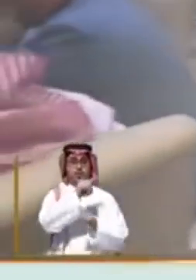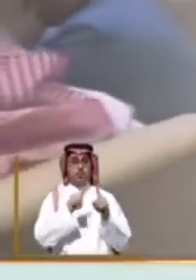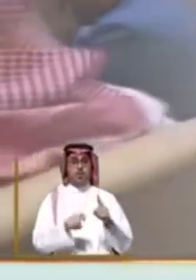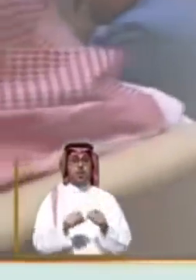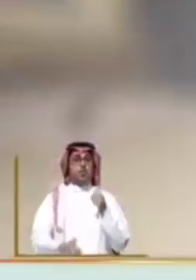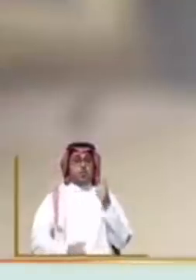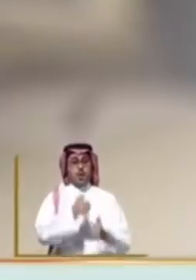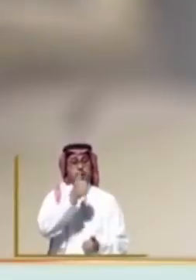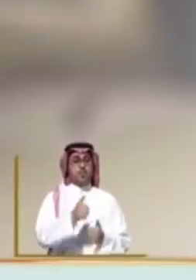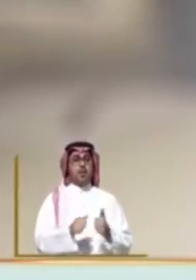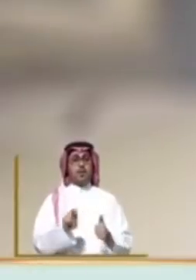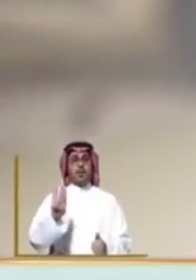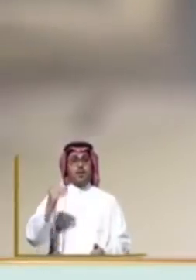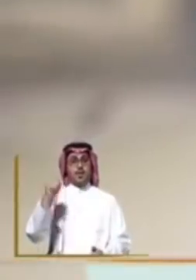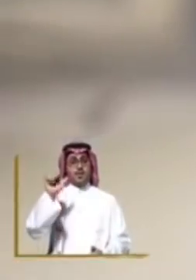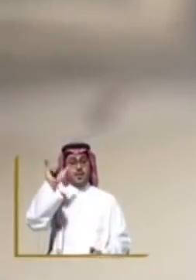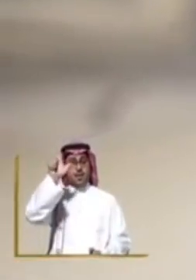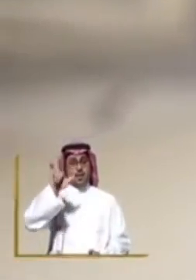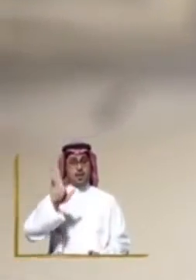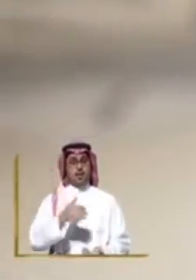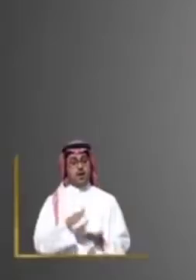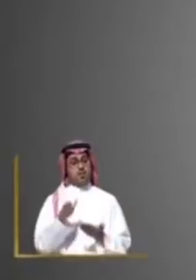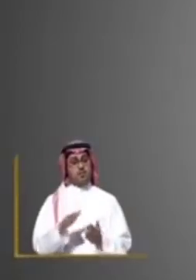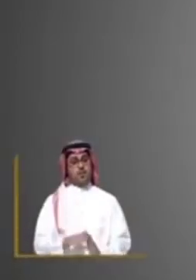25% من محتوى الاختبار التحصيلي.